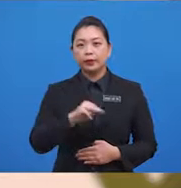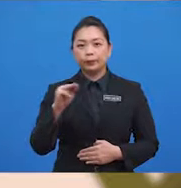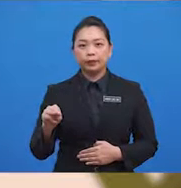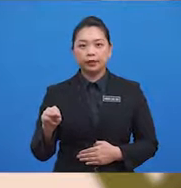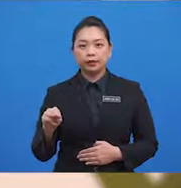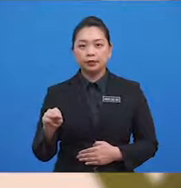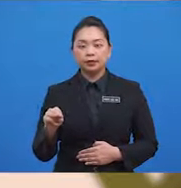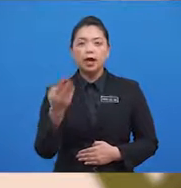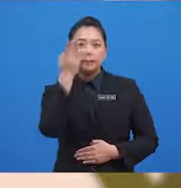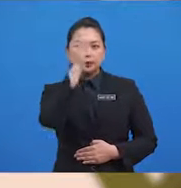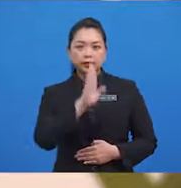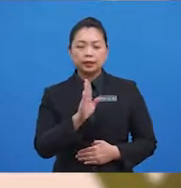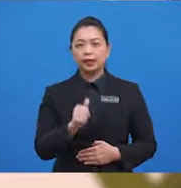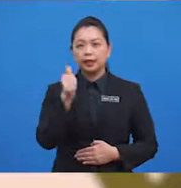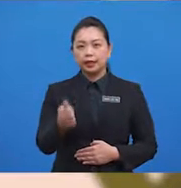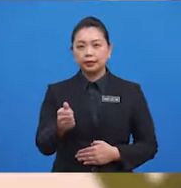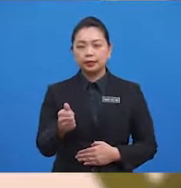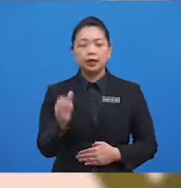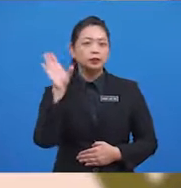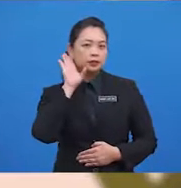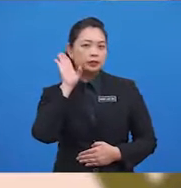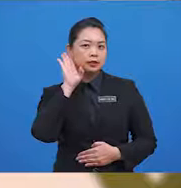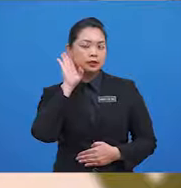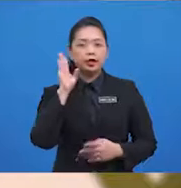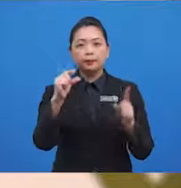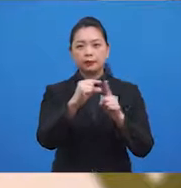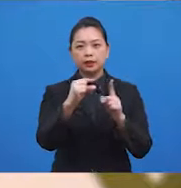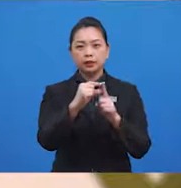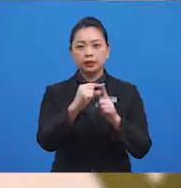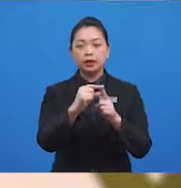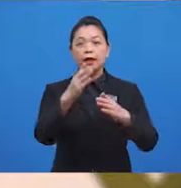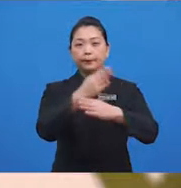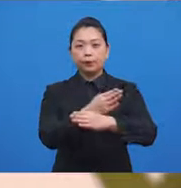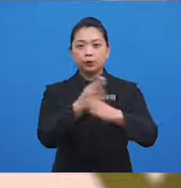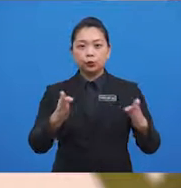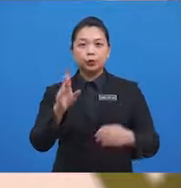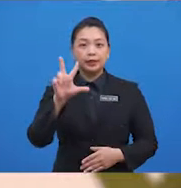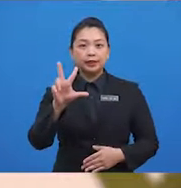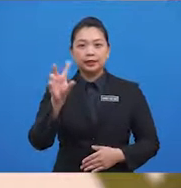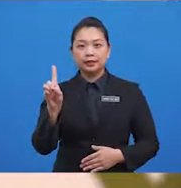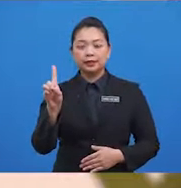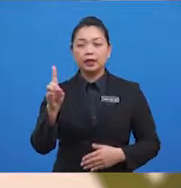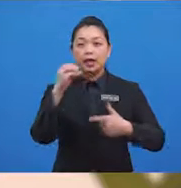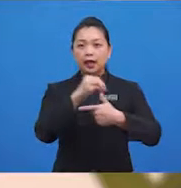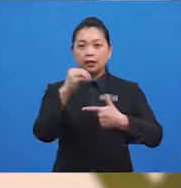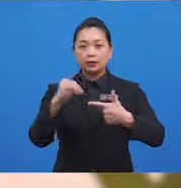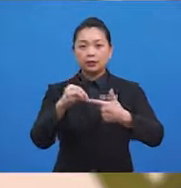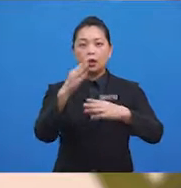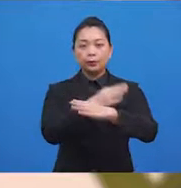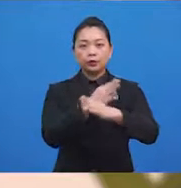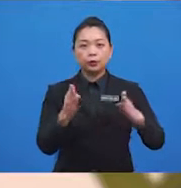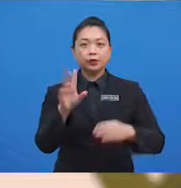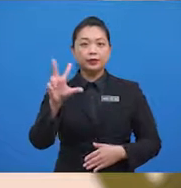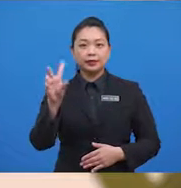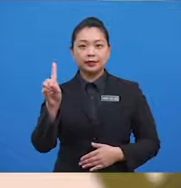Murid-murid, pernahkah anda mendengar perkataan bentuk 3 dimensi atau bentuk